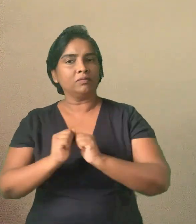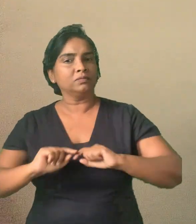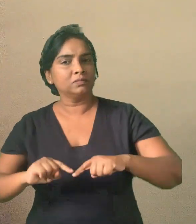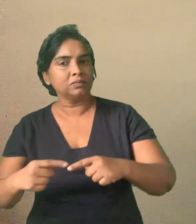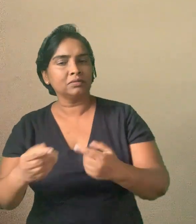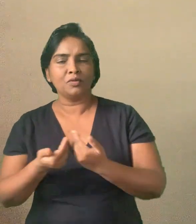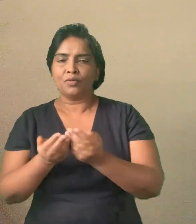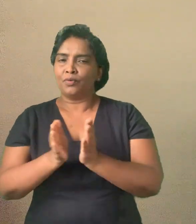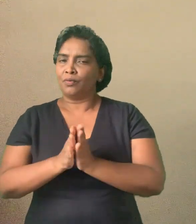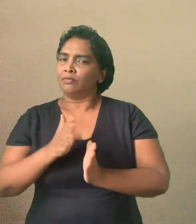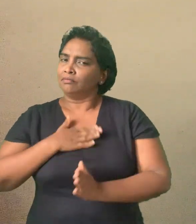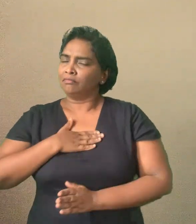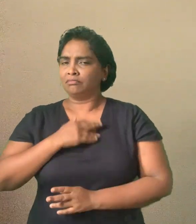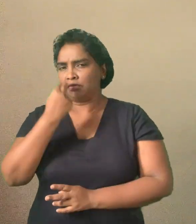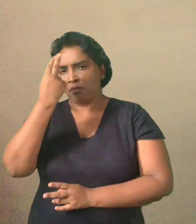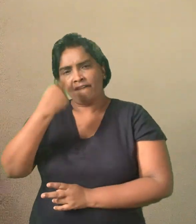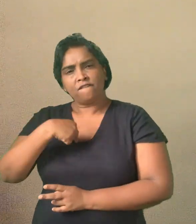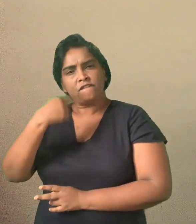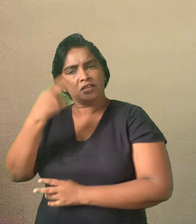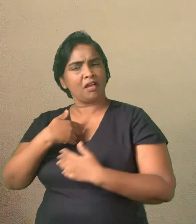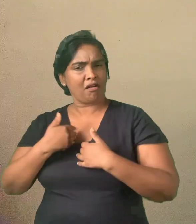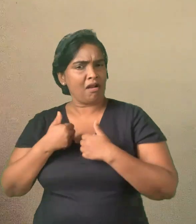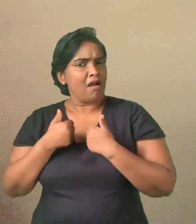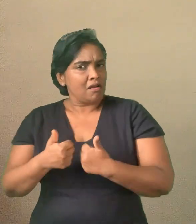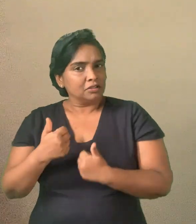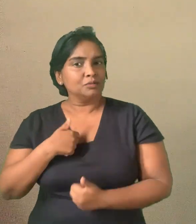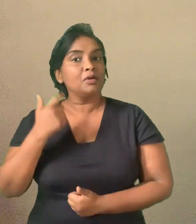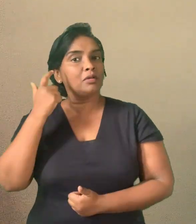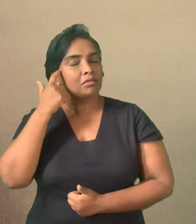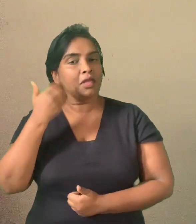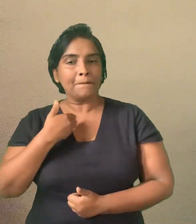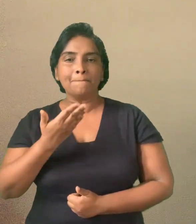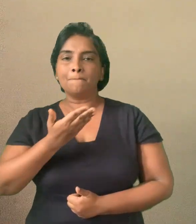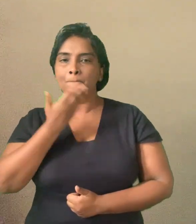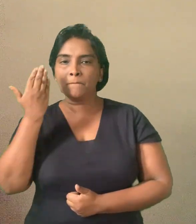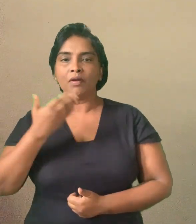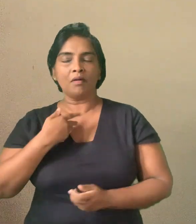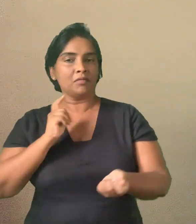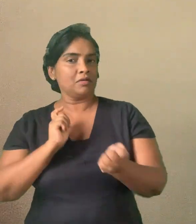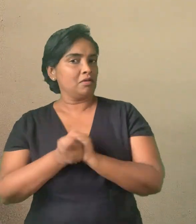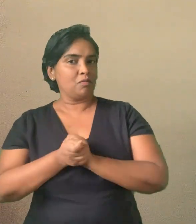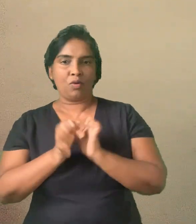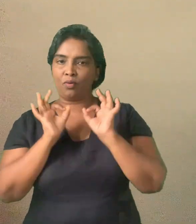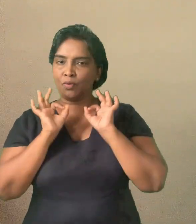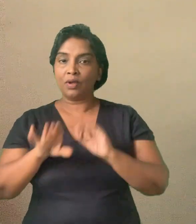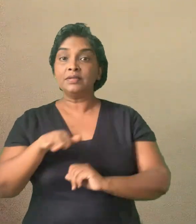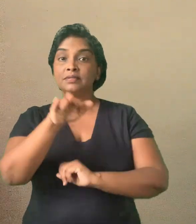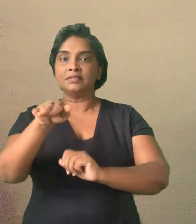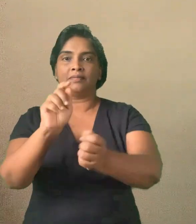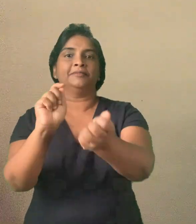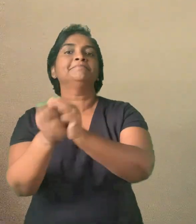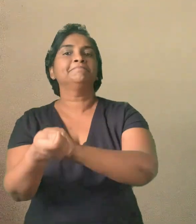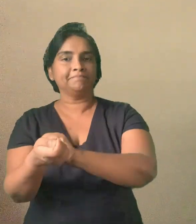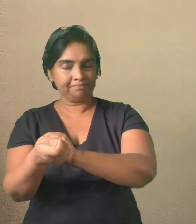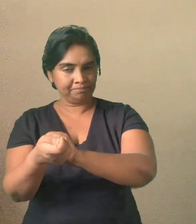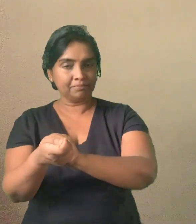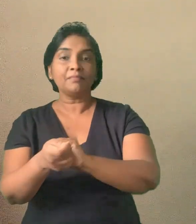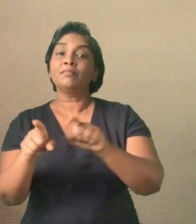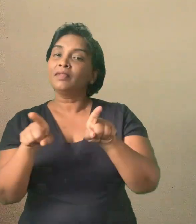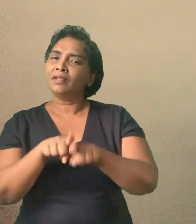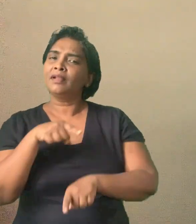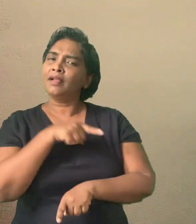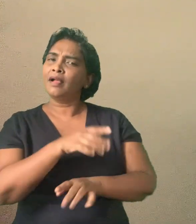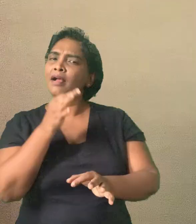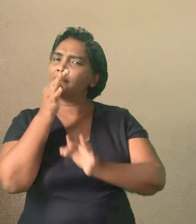කරනවා නම් තමන් ගන්නවා නම් තමන් හරි කියලා අපිට පුළුවන් අපි වෙනස් නොවි සමාජය වෙනස් කරන්න. ඉතින්